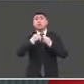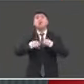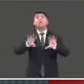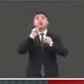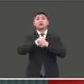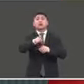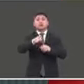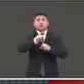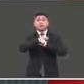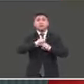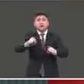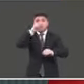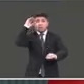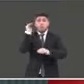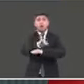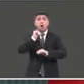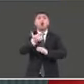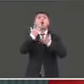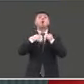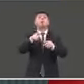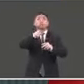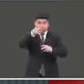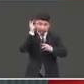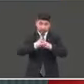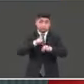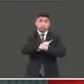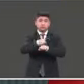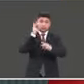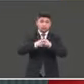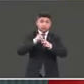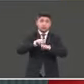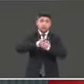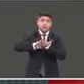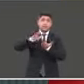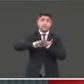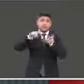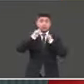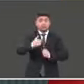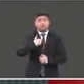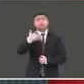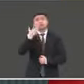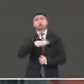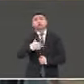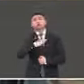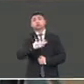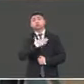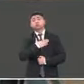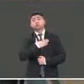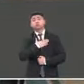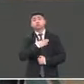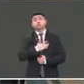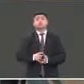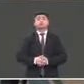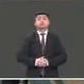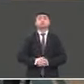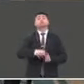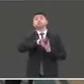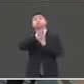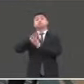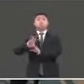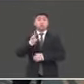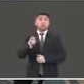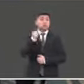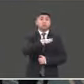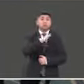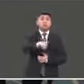onulmaz yaralar almadan bu sürecin tamamlanmasını diliyoruz ve diğer yandan